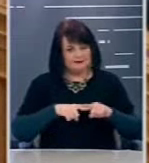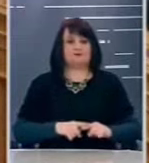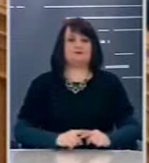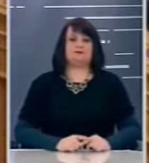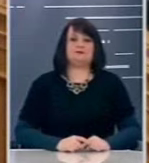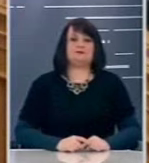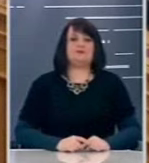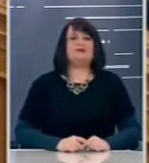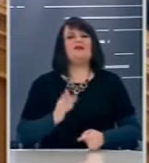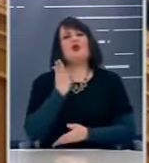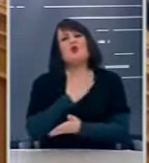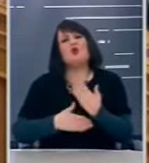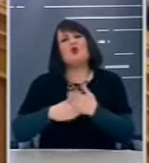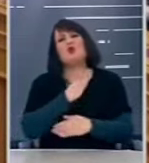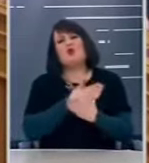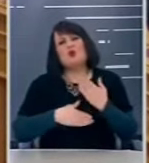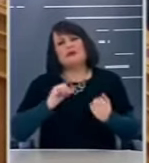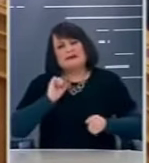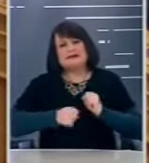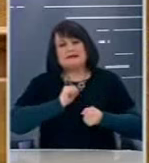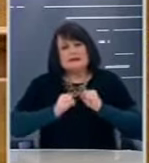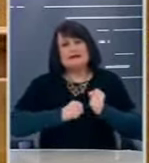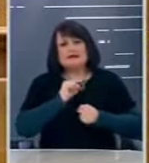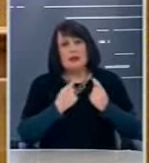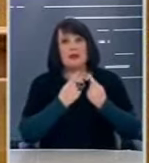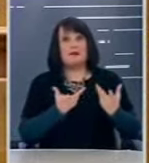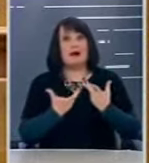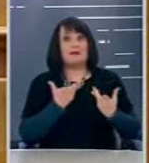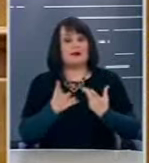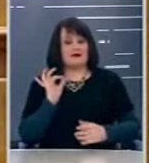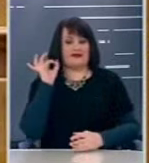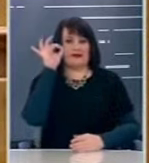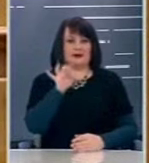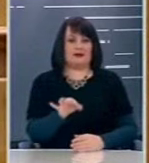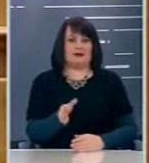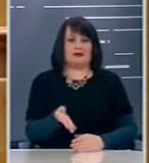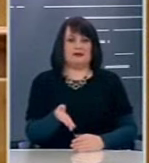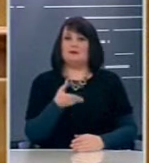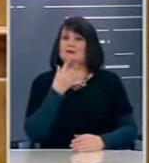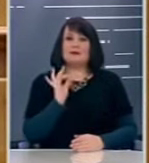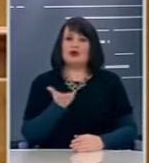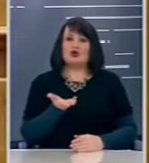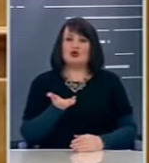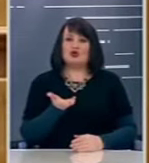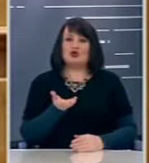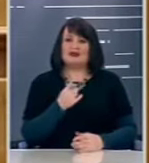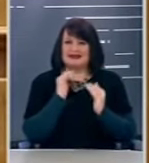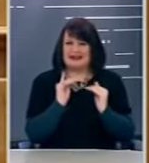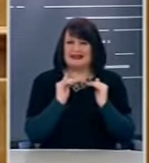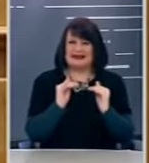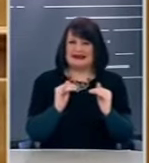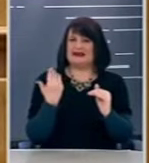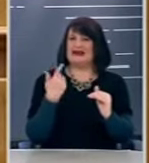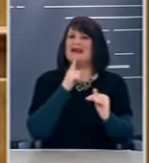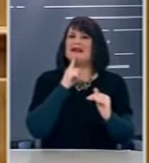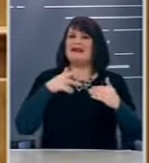από κοπιώδη προσπάθεια και διαπραγμάτευση. Φτάσαμε ως εδώ, γιατί δεν ακολουθήσαμε την πεπατημένη των